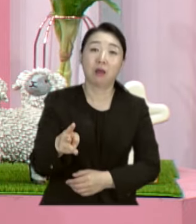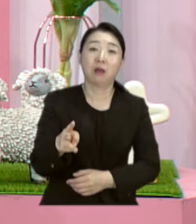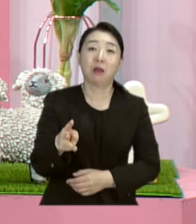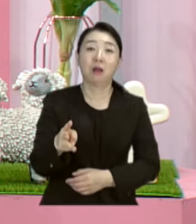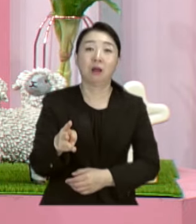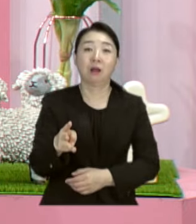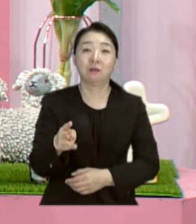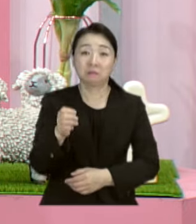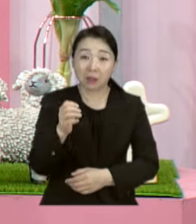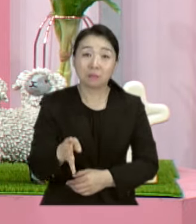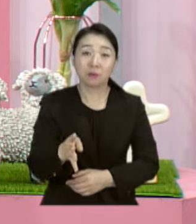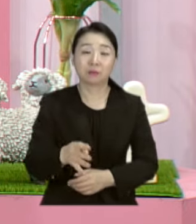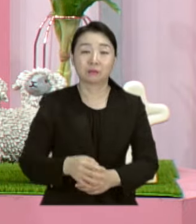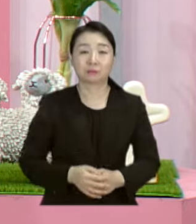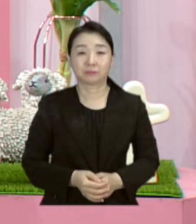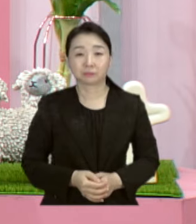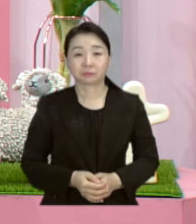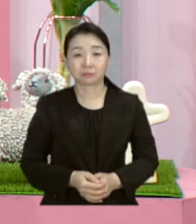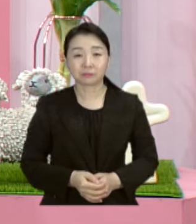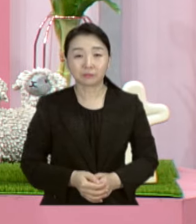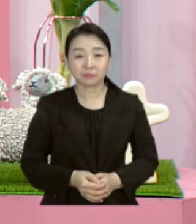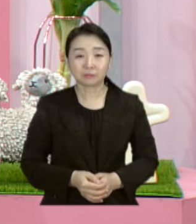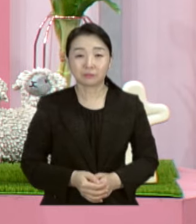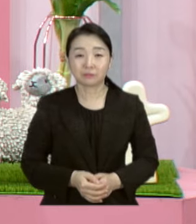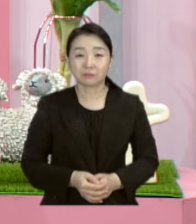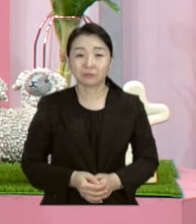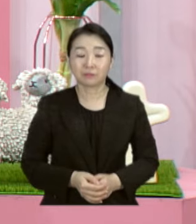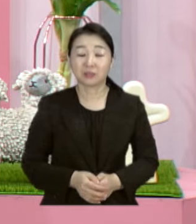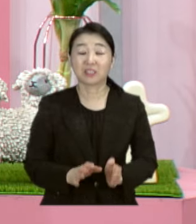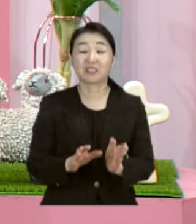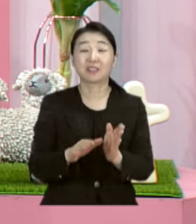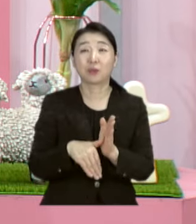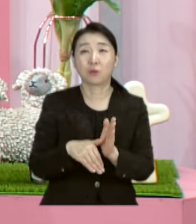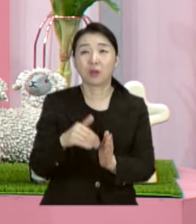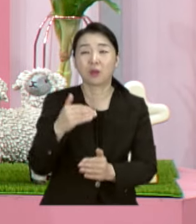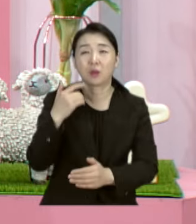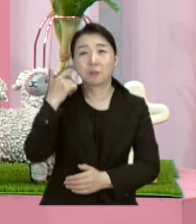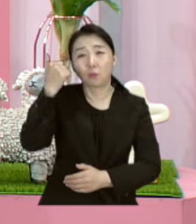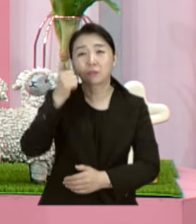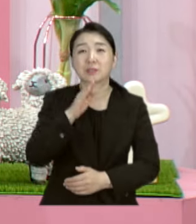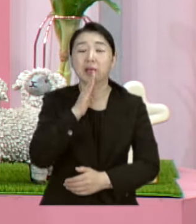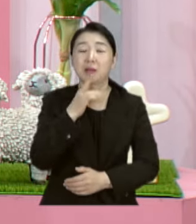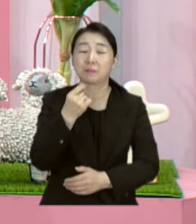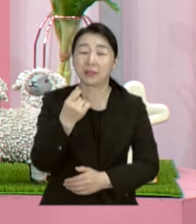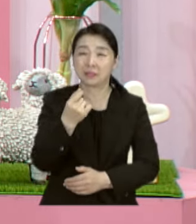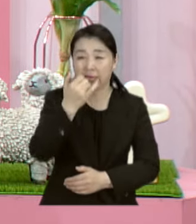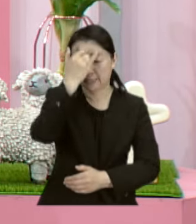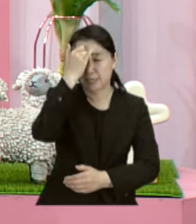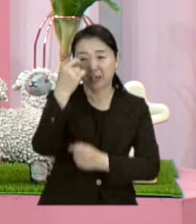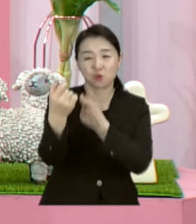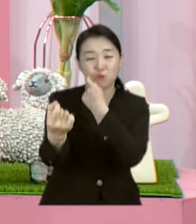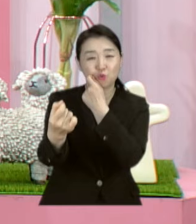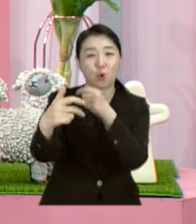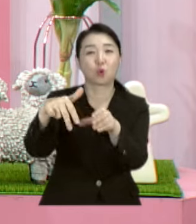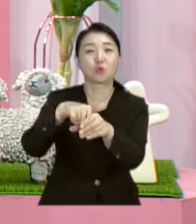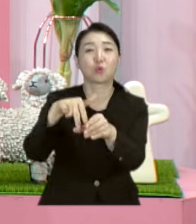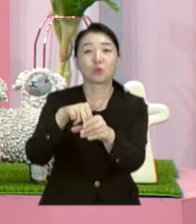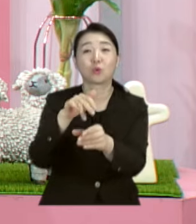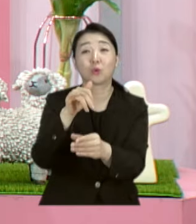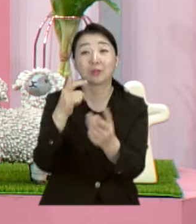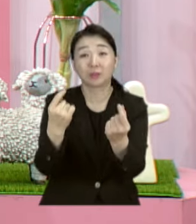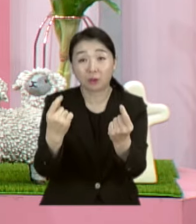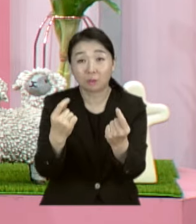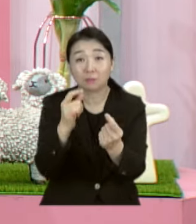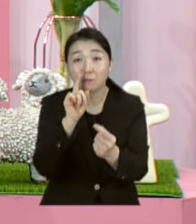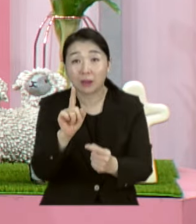되니까 왜냐하면 저 그 당시에는 유교적인 모습도 있고 아무리 목사님이지만은 저 체면도 있고 하니까 네. 친구가